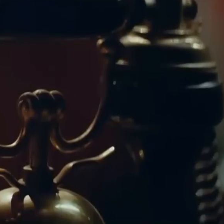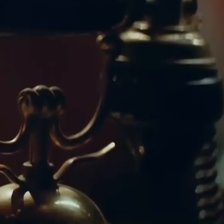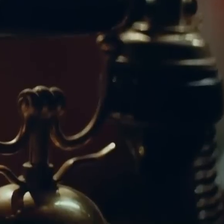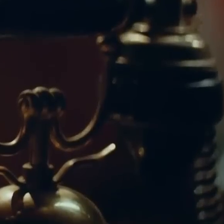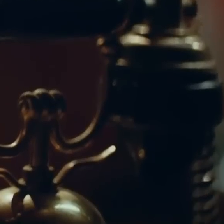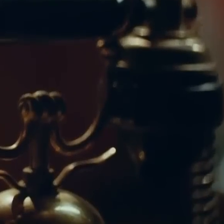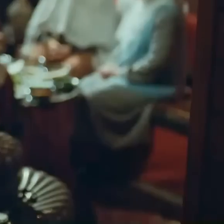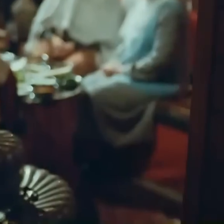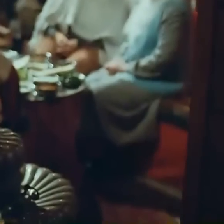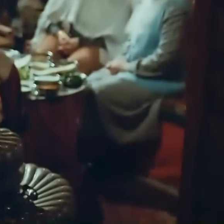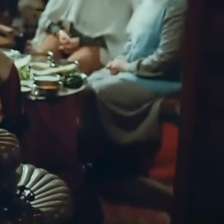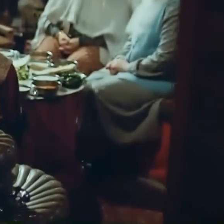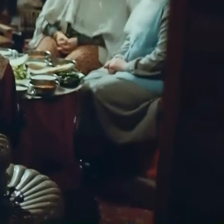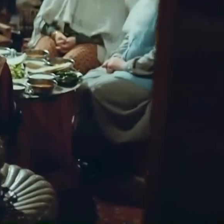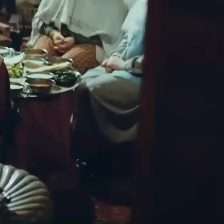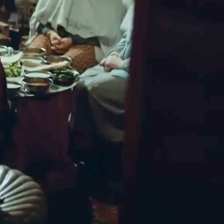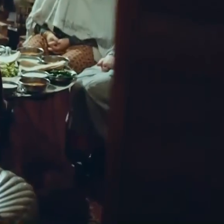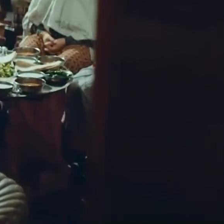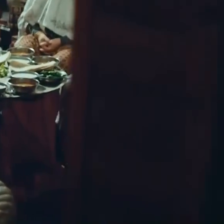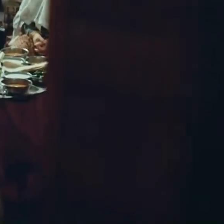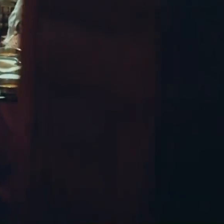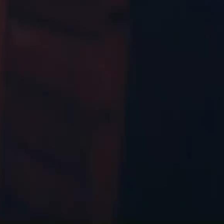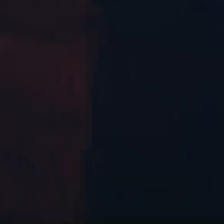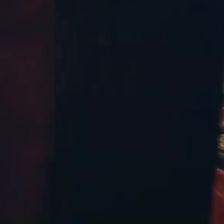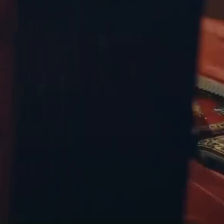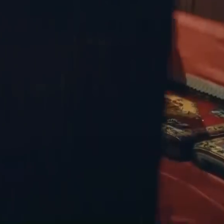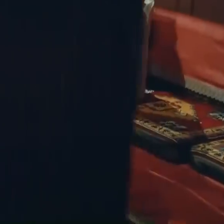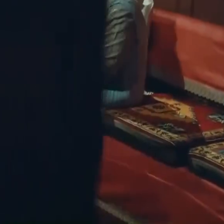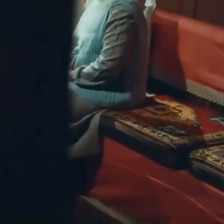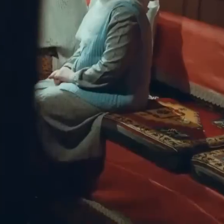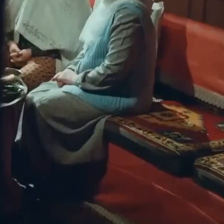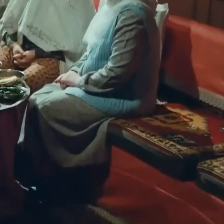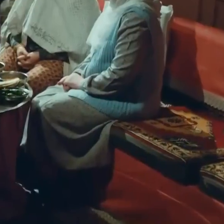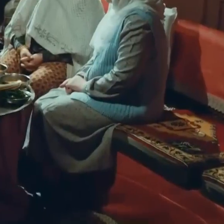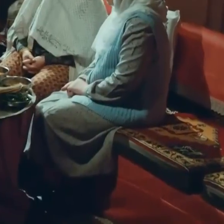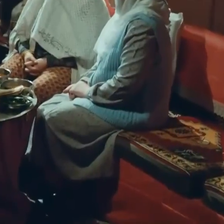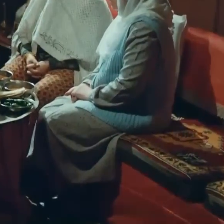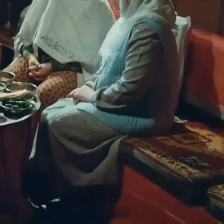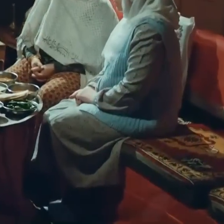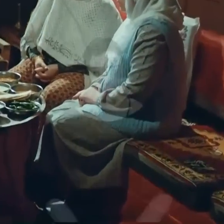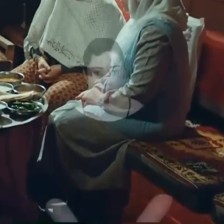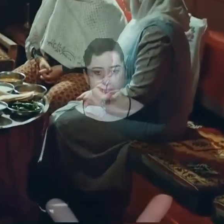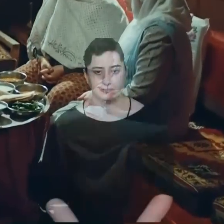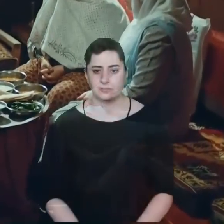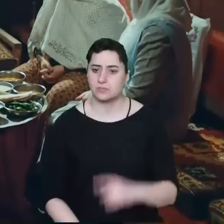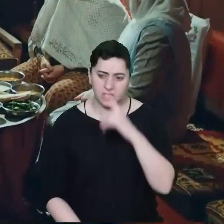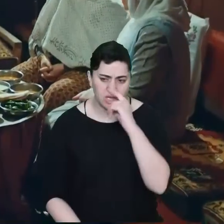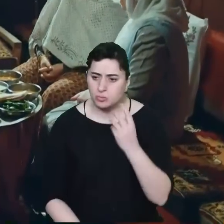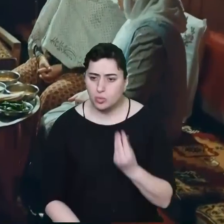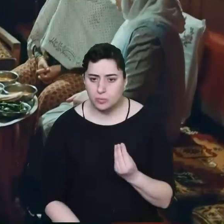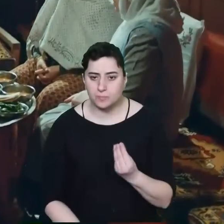Sakallı yuvarlak yüzlü adam kollu telefonu kapatıp arkada sinir sofradaki iki küçük oğlanla orta yaşlardaki iki kadının yanına döndü.